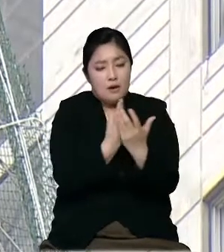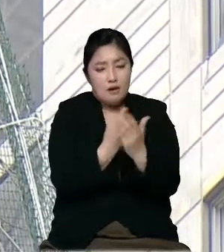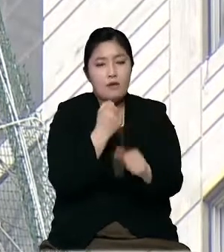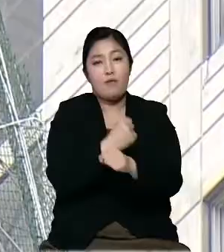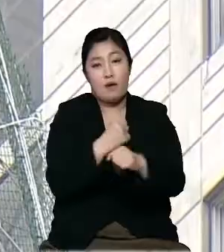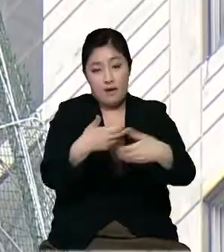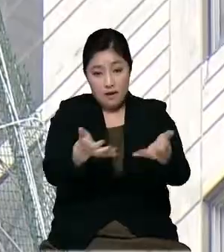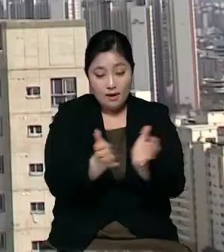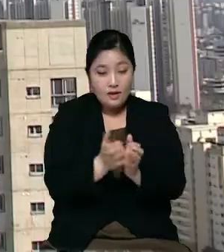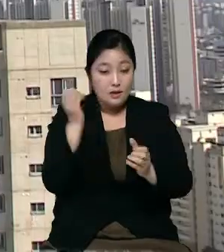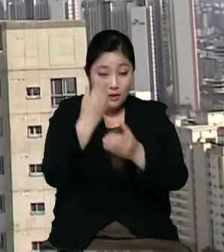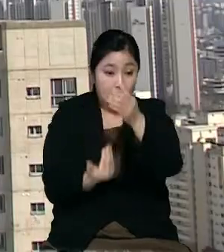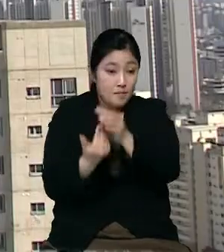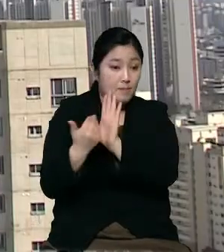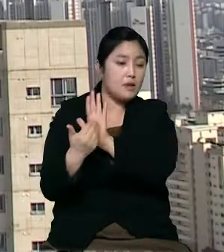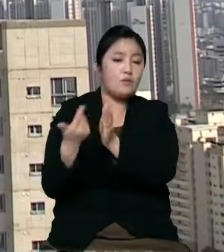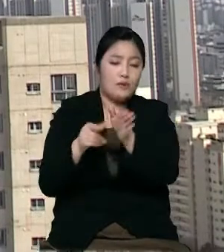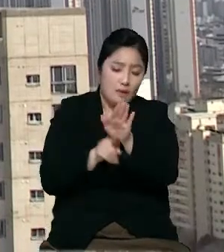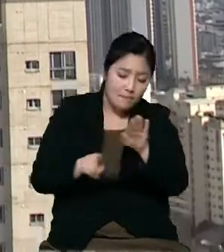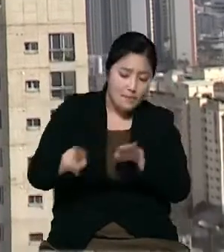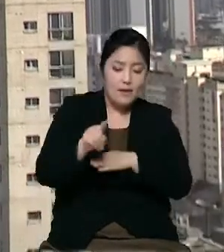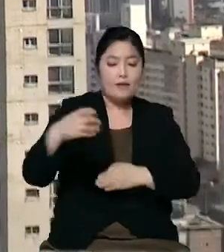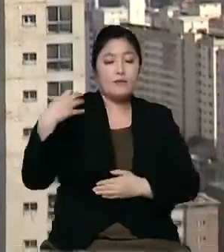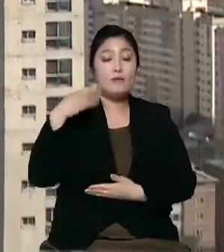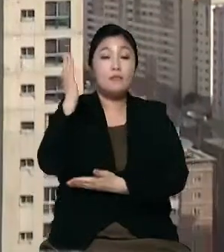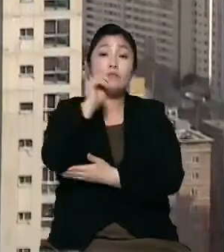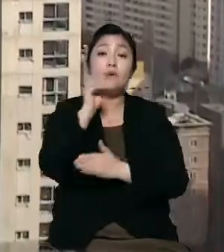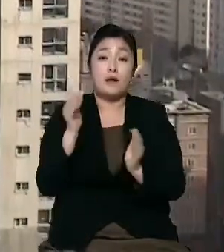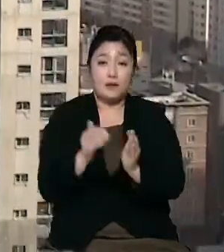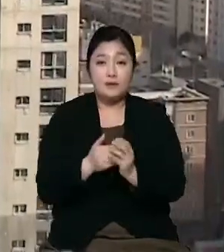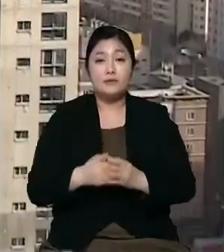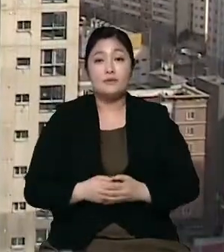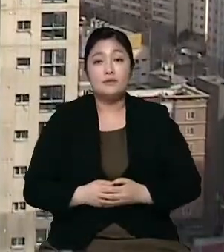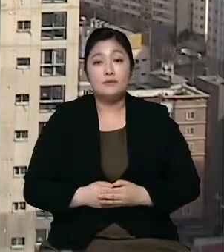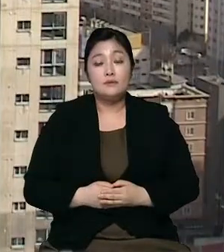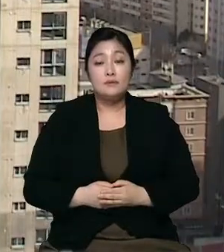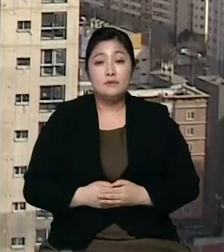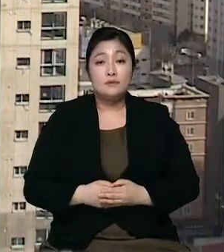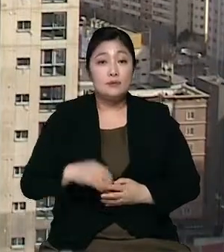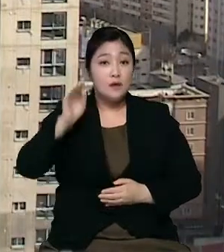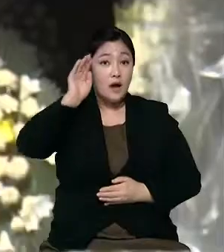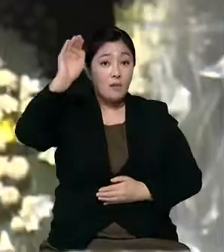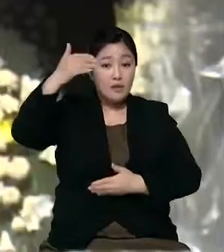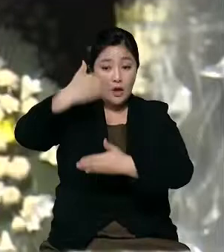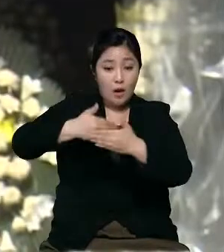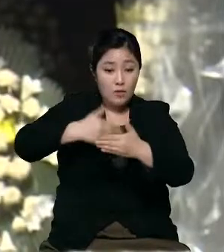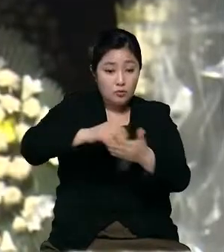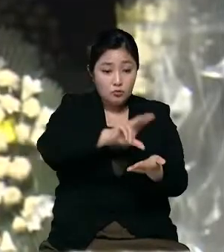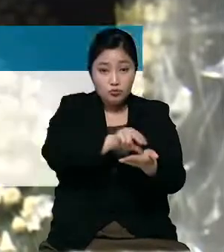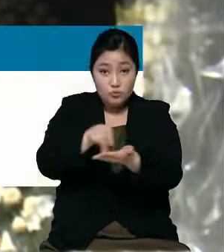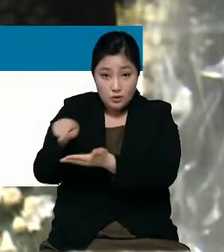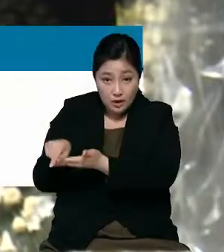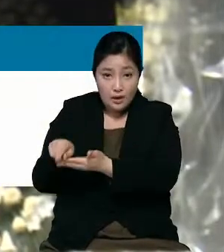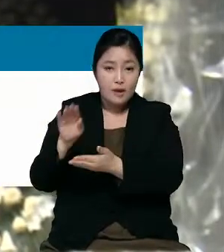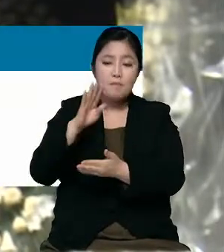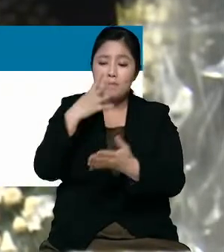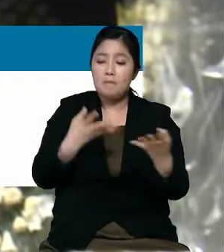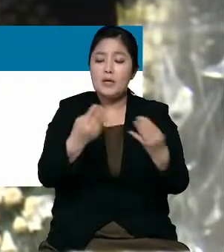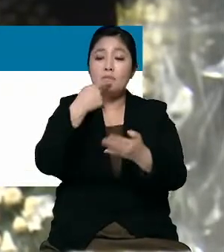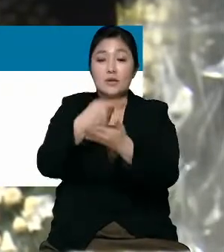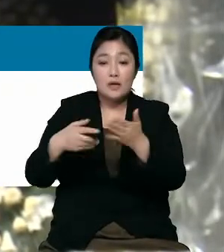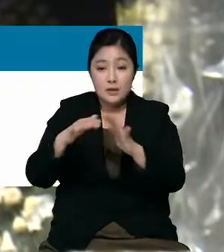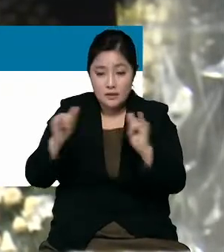꾸려 사고 재발 방지에 앞장서겠다고 밝혔습니다. 앞으로 남겨진 이 숙제들, 많은